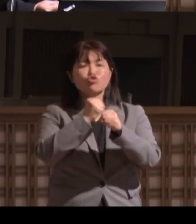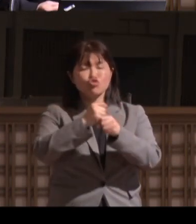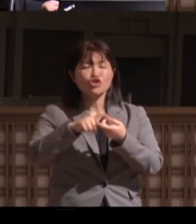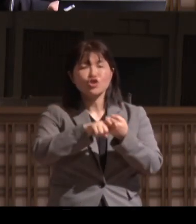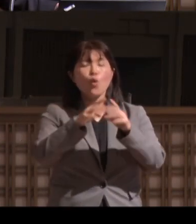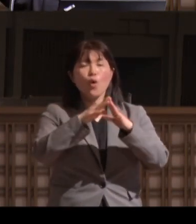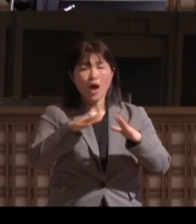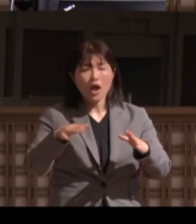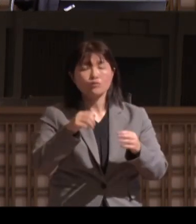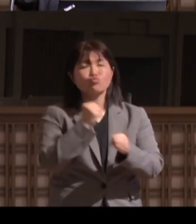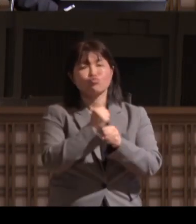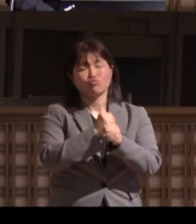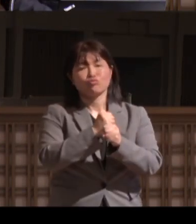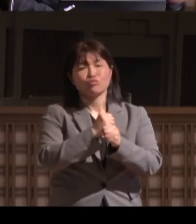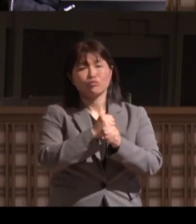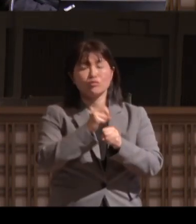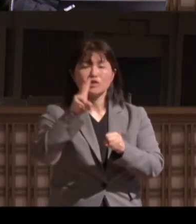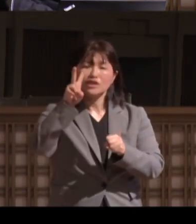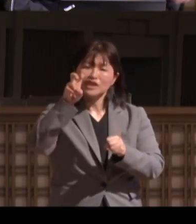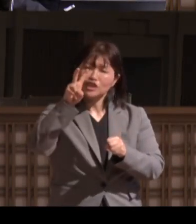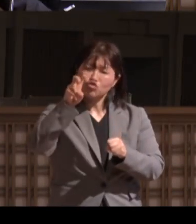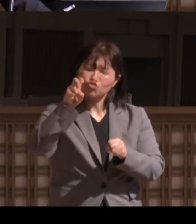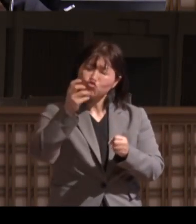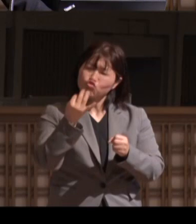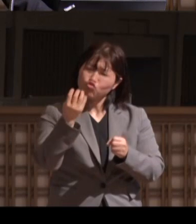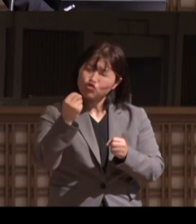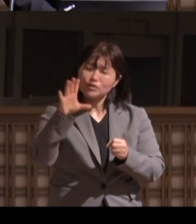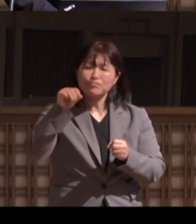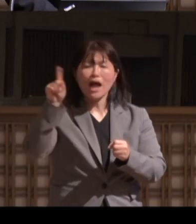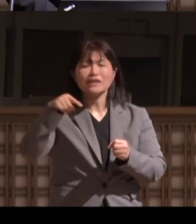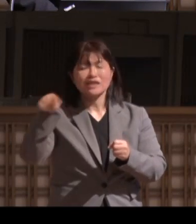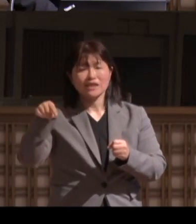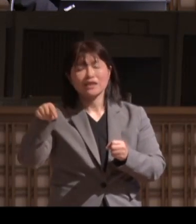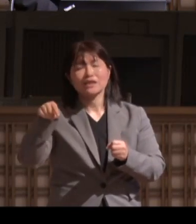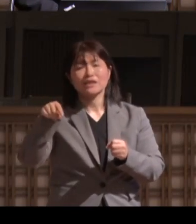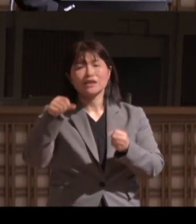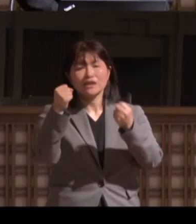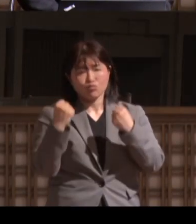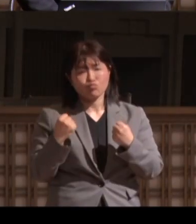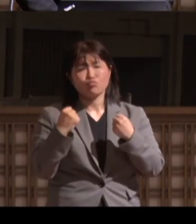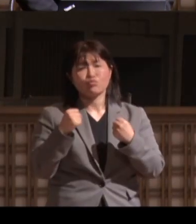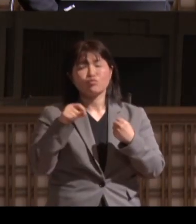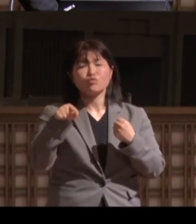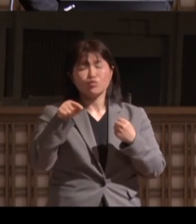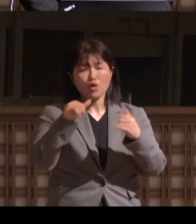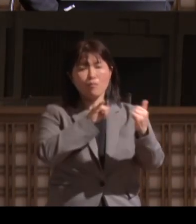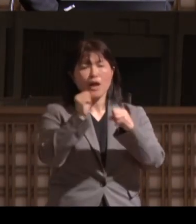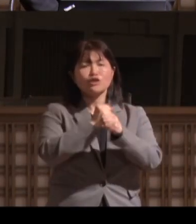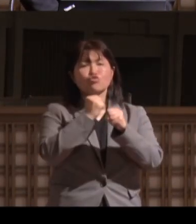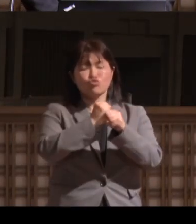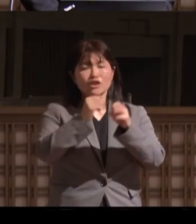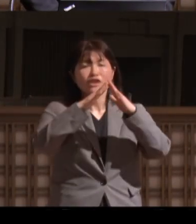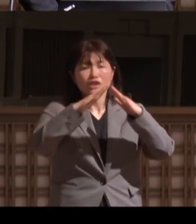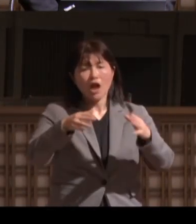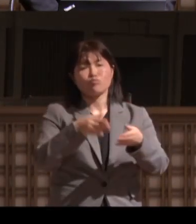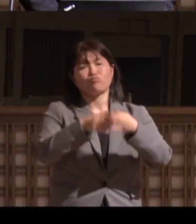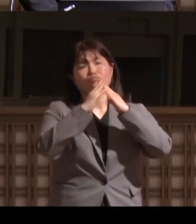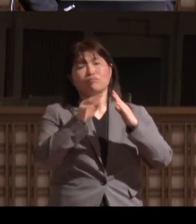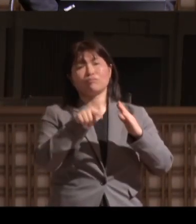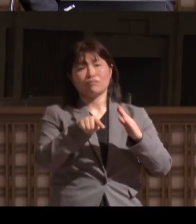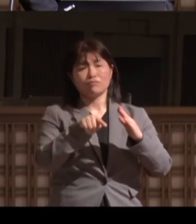ます人口20数々人ですがご覧のように個々の地区でえ街づくり協議会を作っていらっしゃい